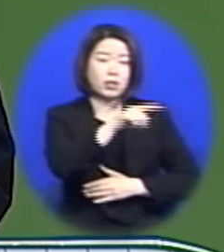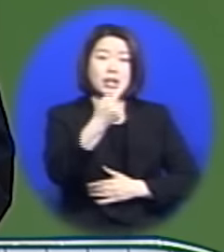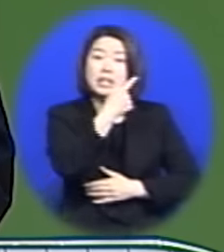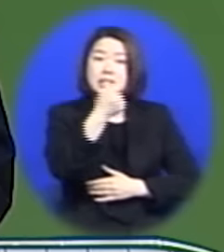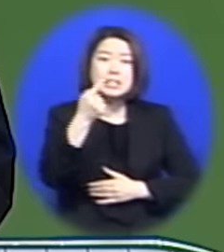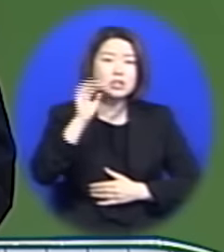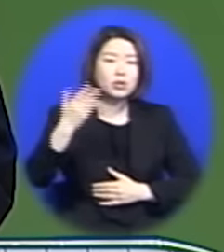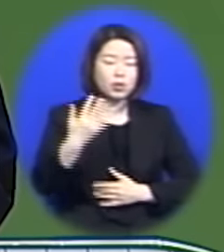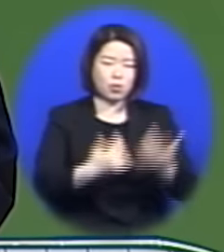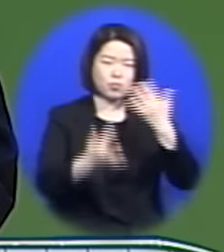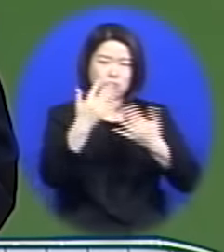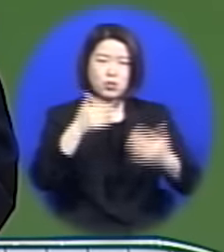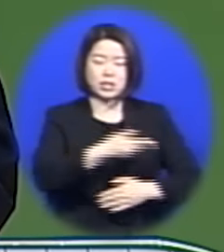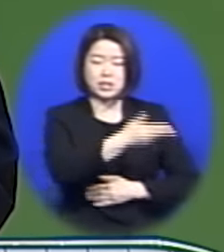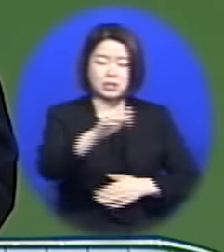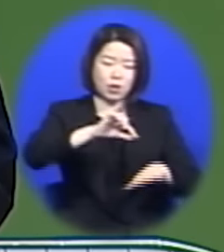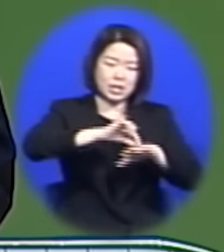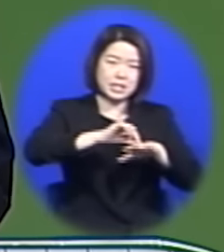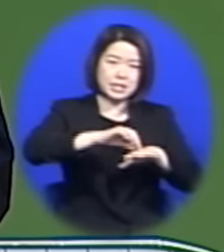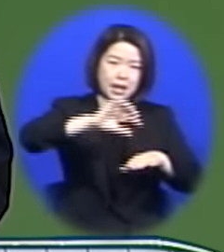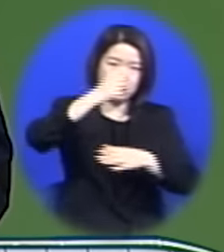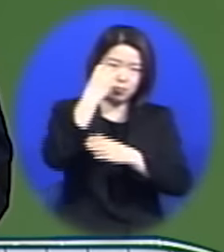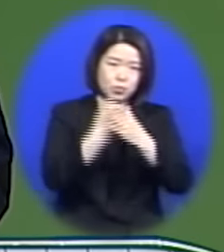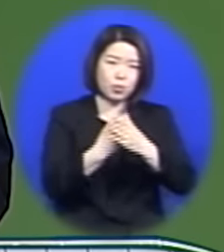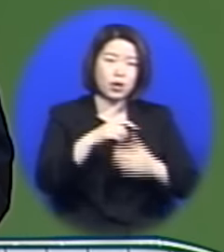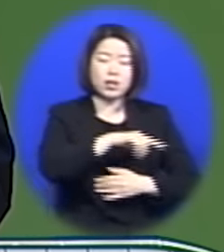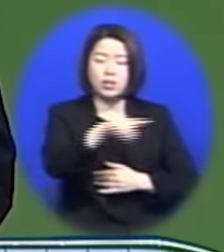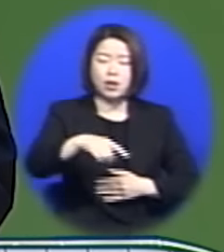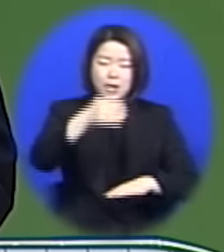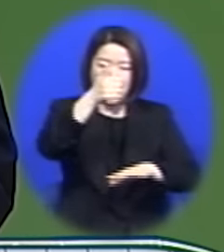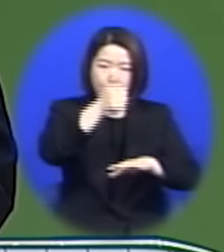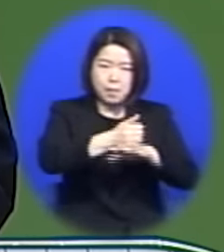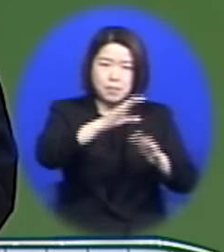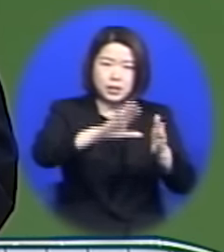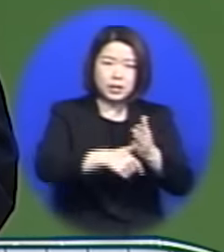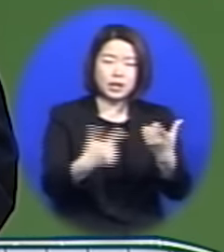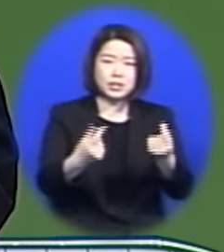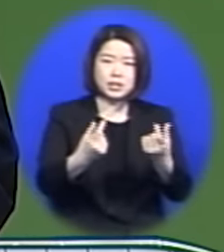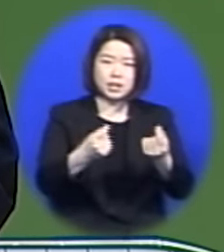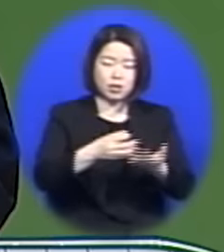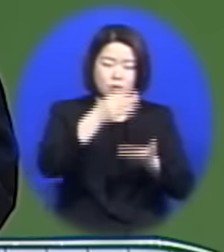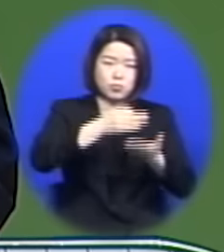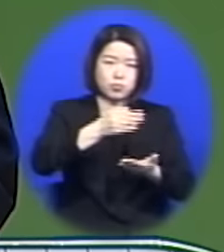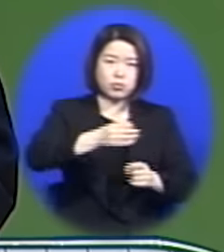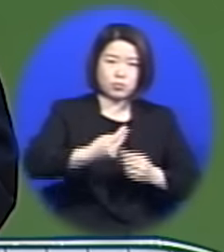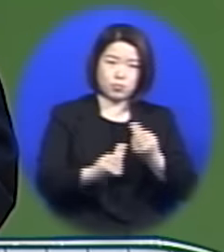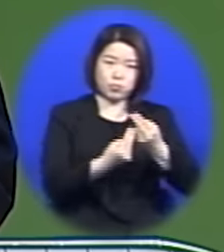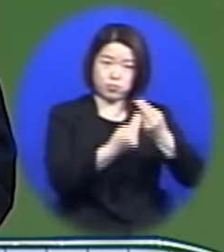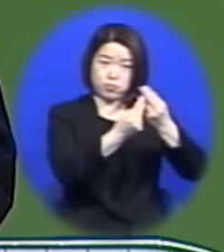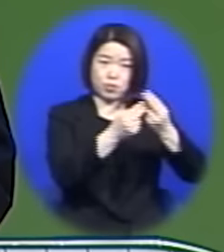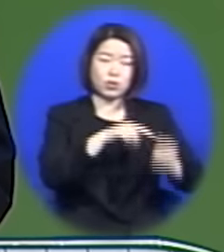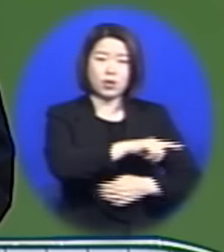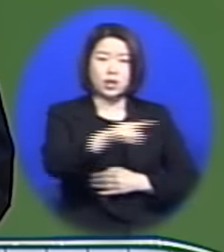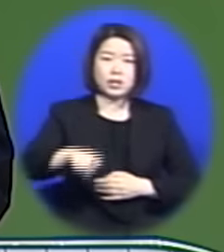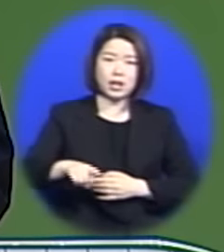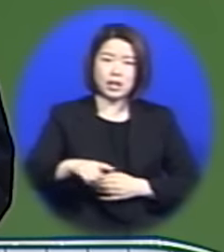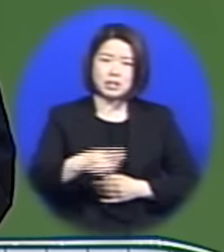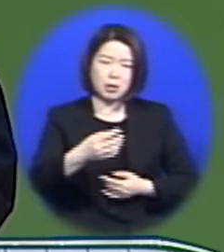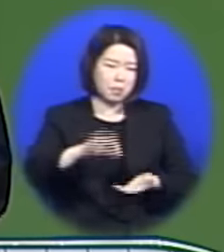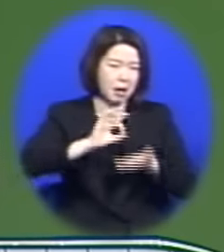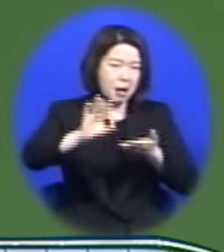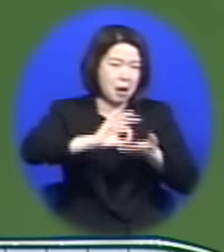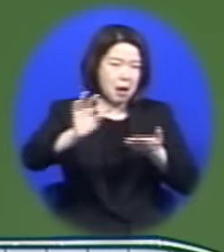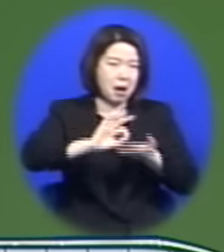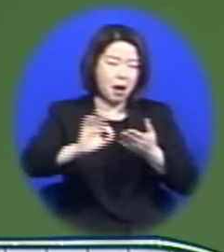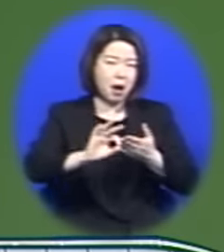살을 먹으리라 너희가 말세의 재물을 쌓았다 절에 너희가 땅에서 사치하고 방하 살 날에 너희